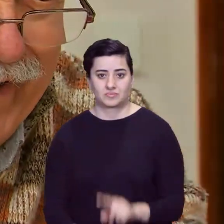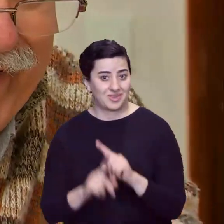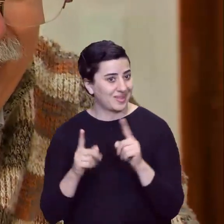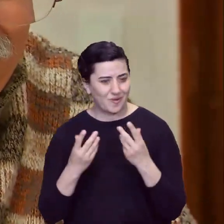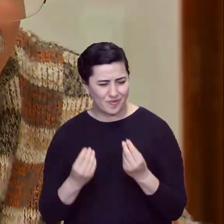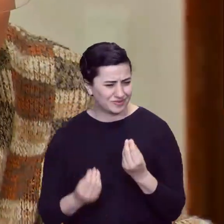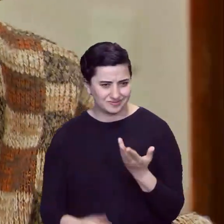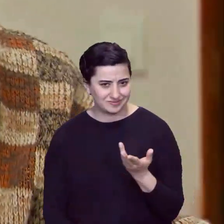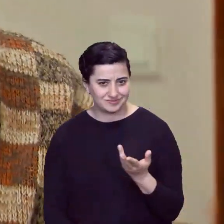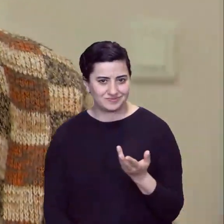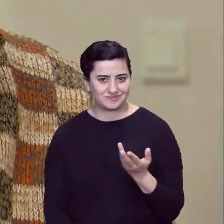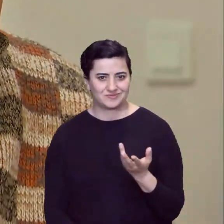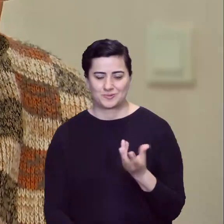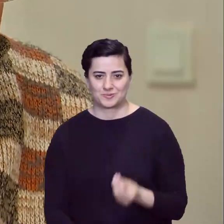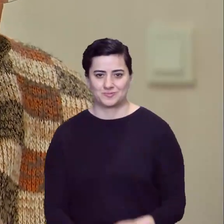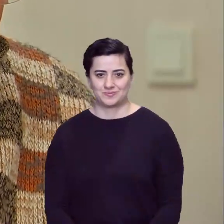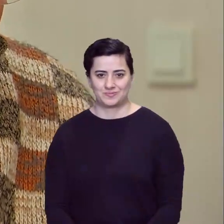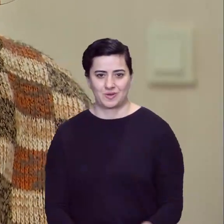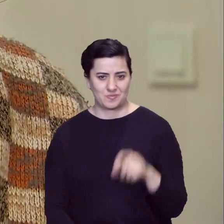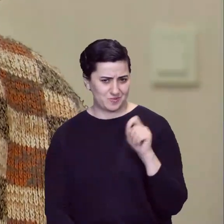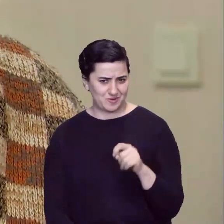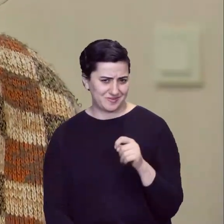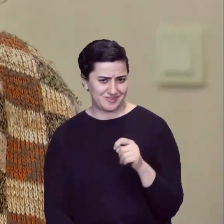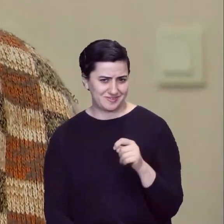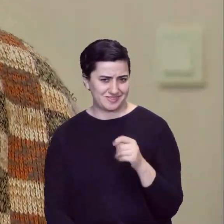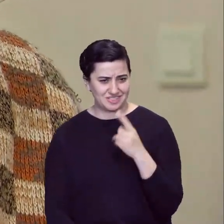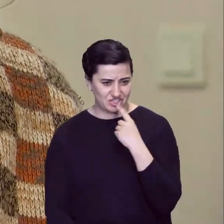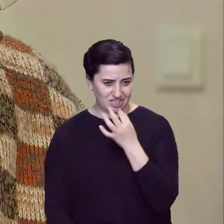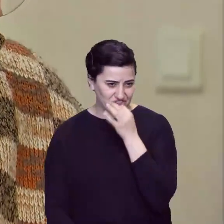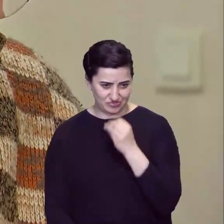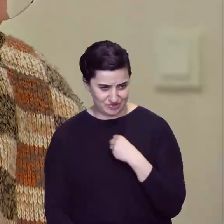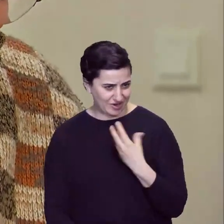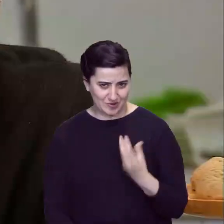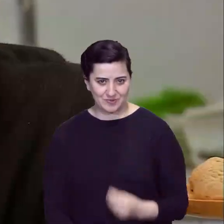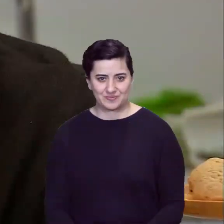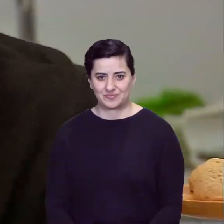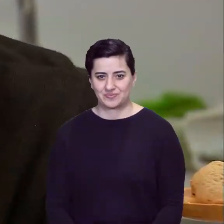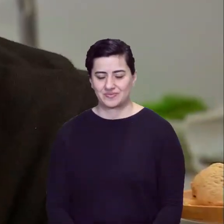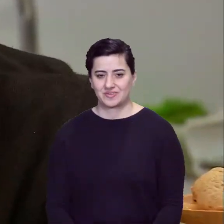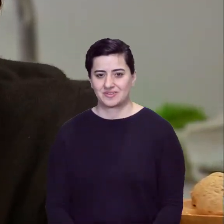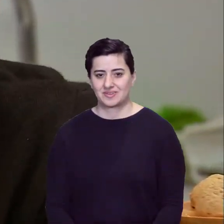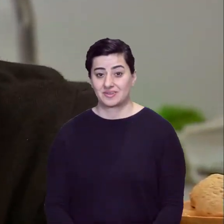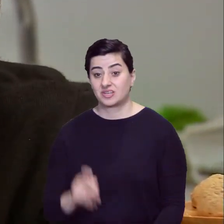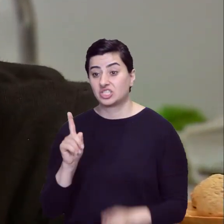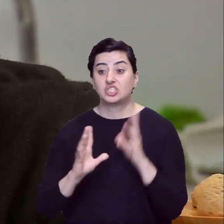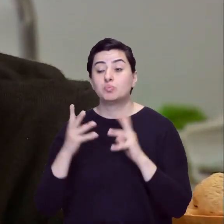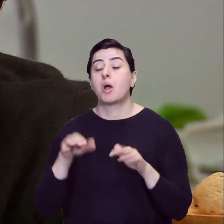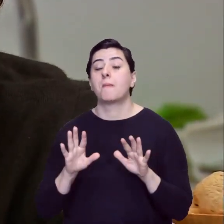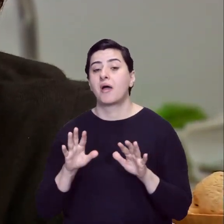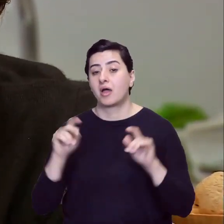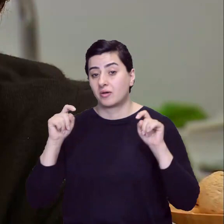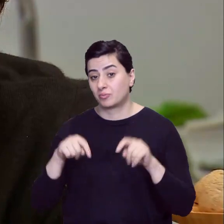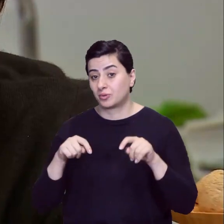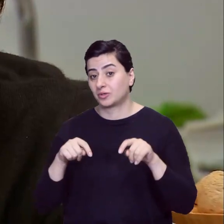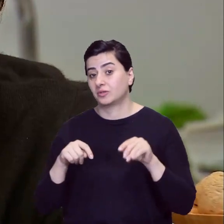Hayırdır Hediye? Ne oldu? Bugün benim şekere izin mi çıktı yoksa? Hiç var mı Ülkeş?